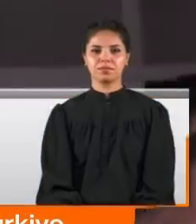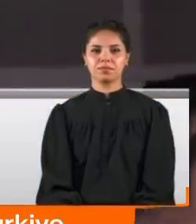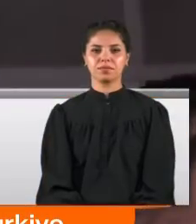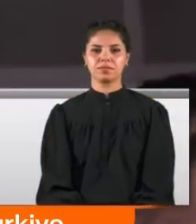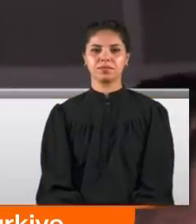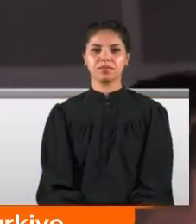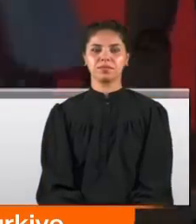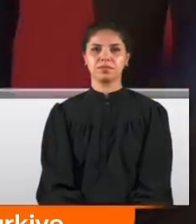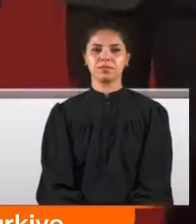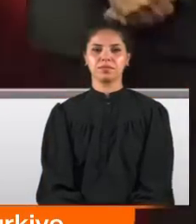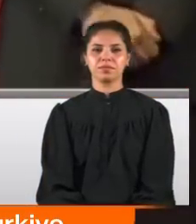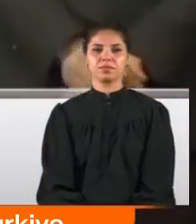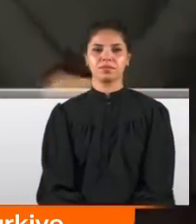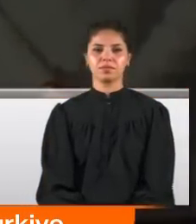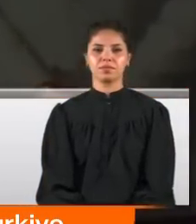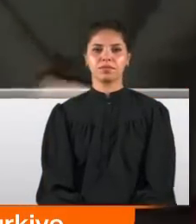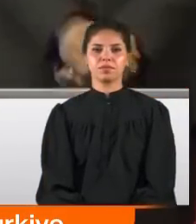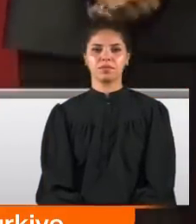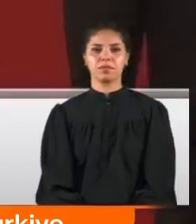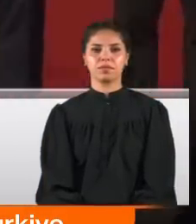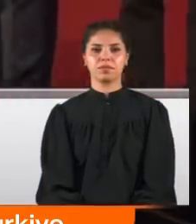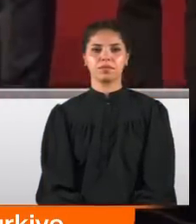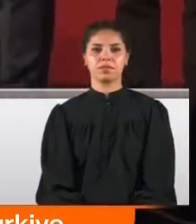Kaybettik. Tarihi bir seçimdi.